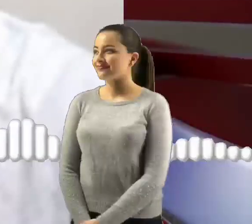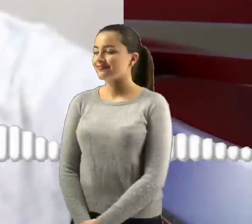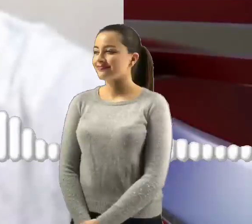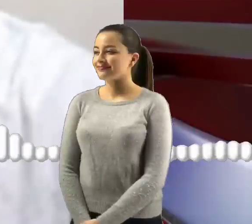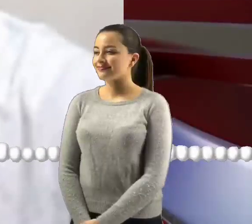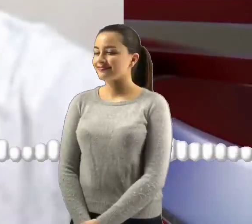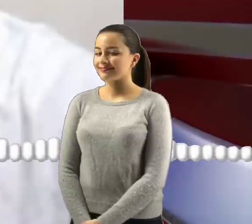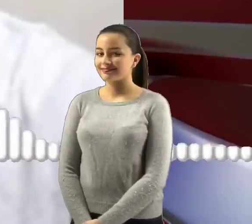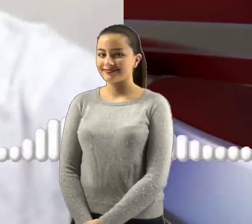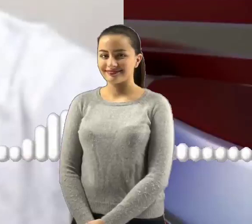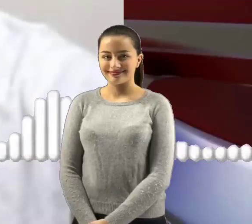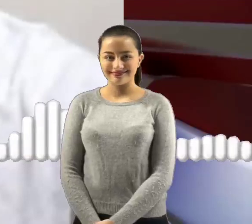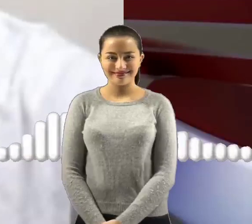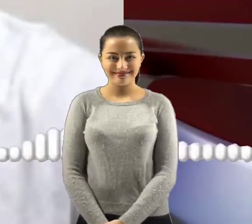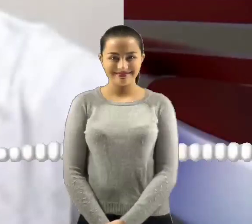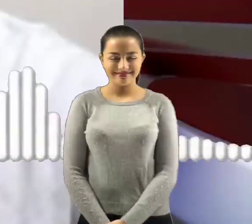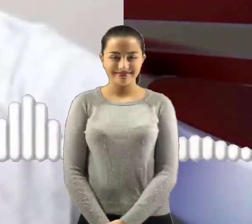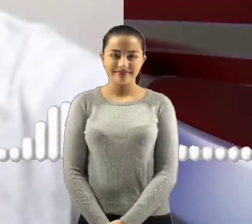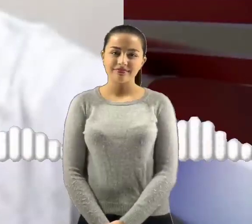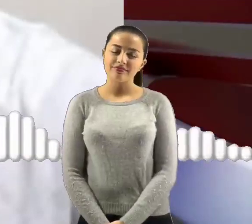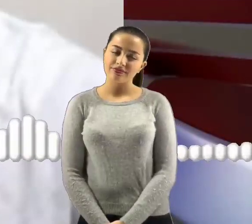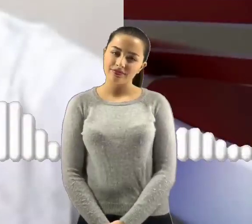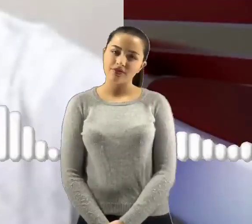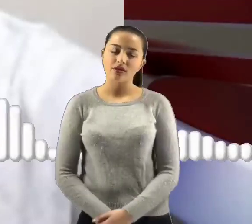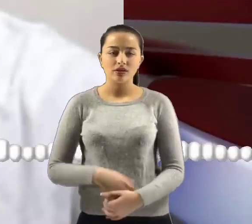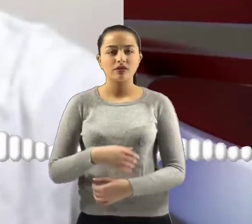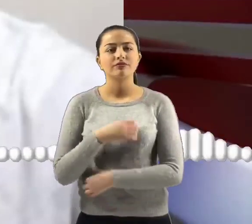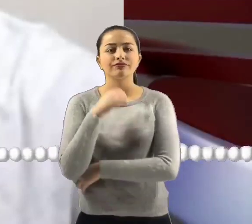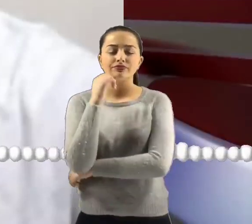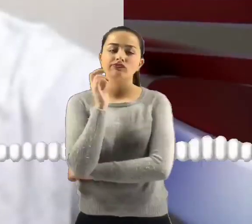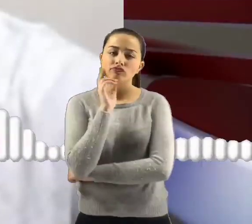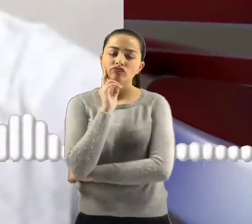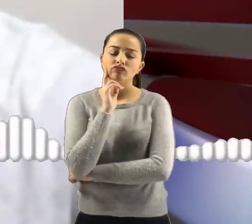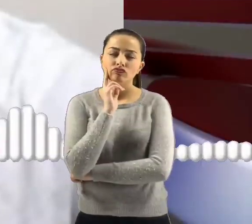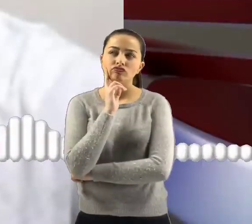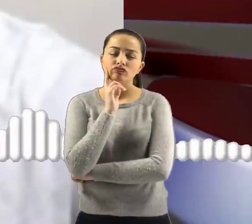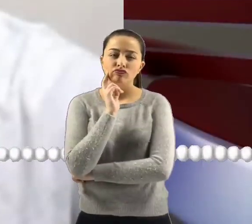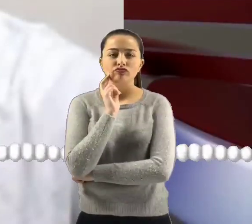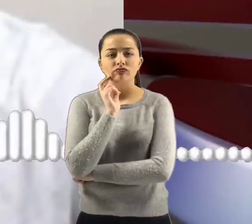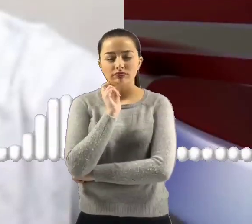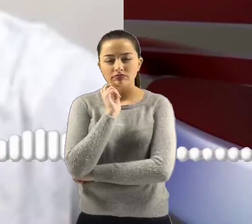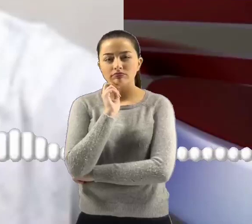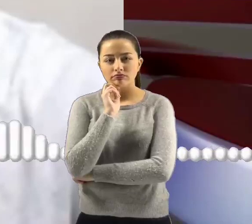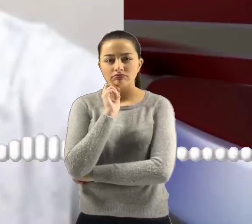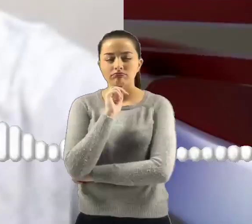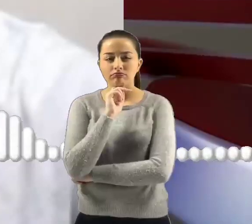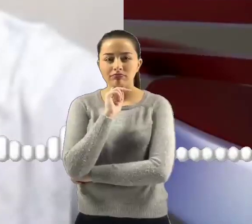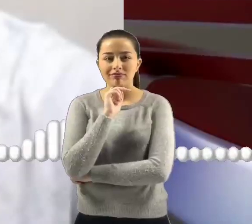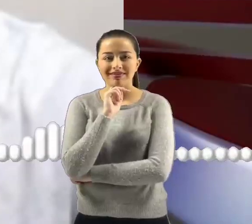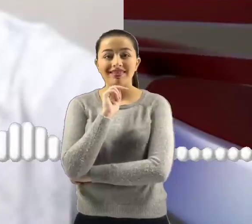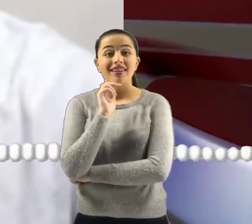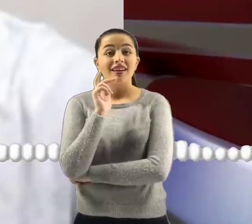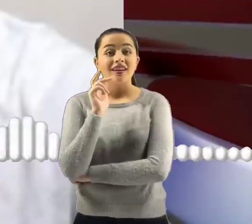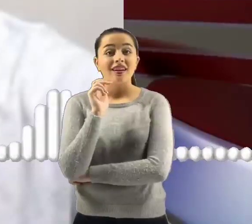gbasara Naịjirịa, ka anyị tinye obi anyị na Biafra. Ee, mana ọ dị m nwa ka m gwa unu ka ntị wee